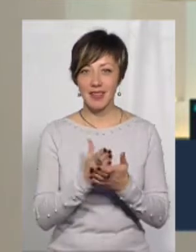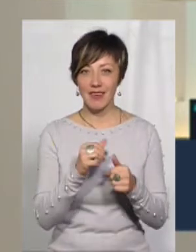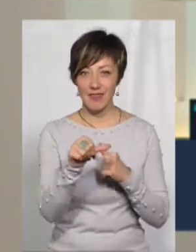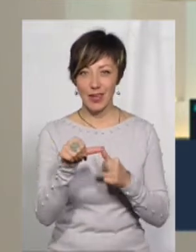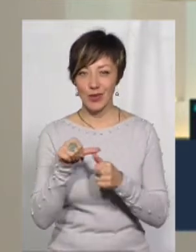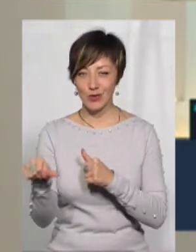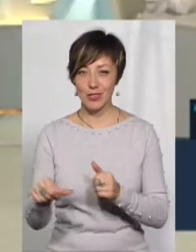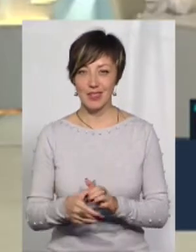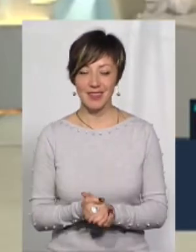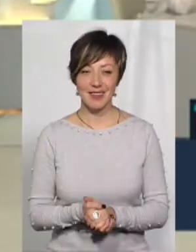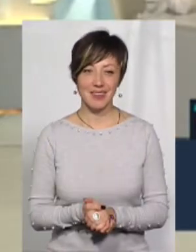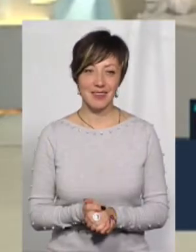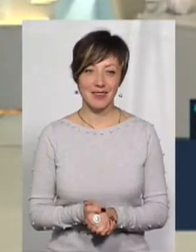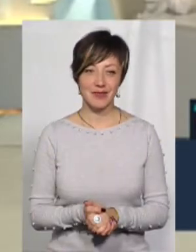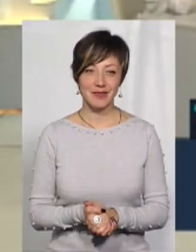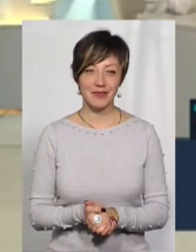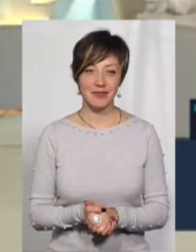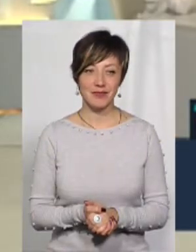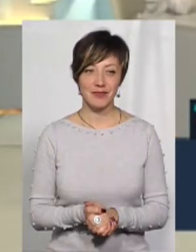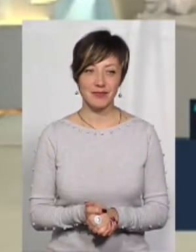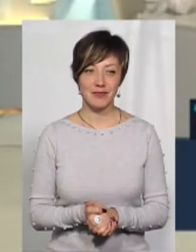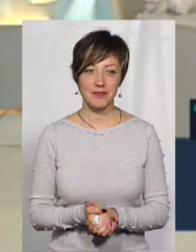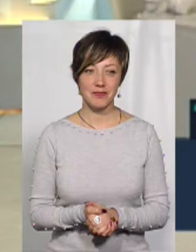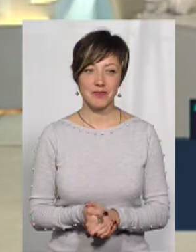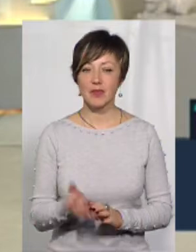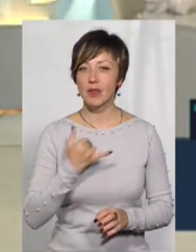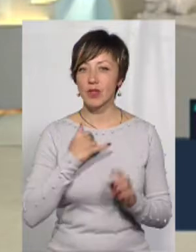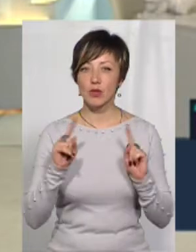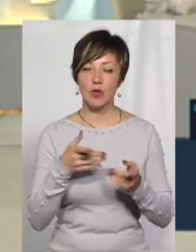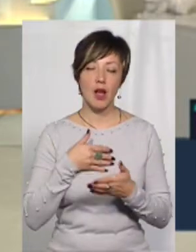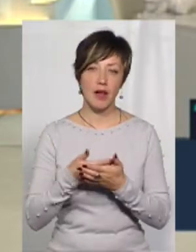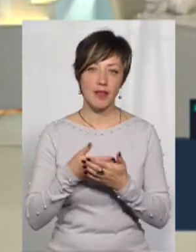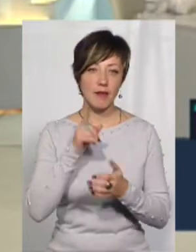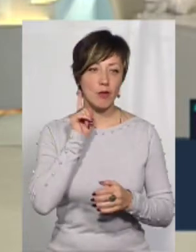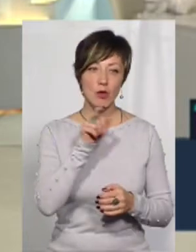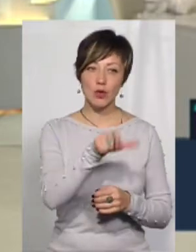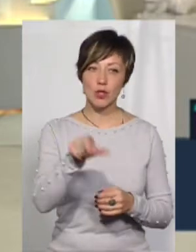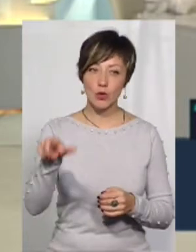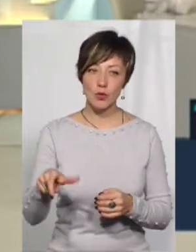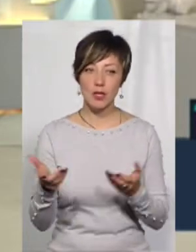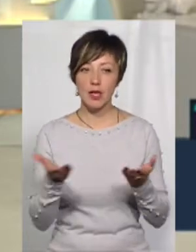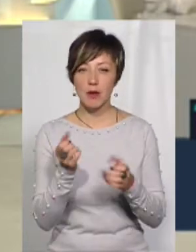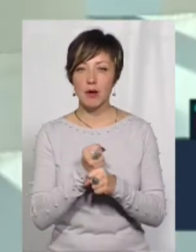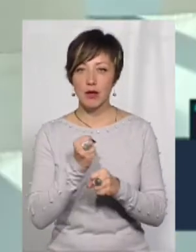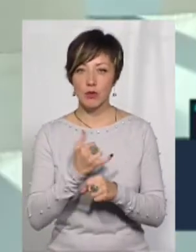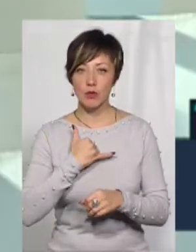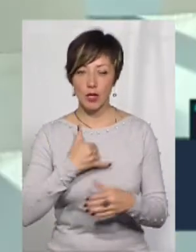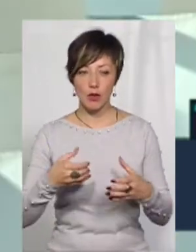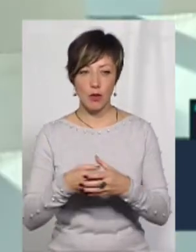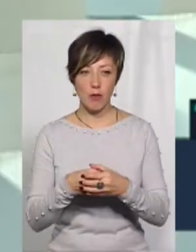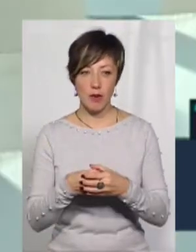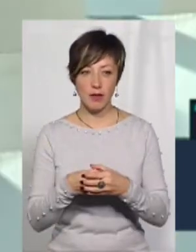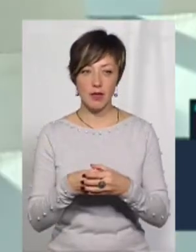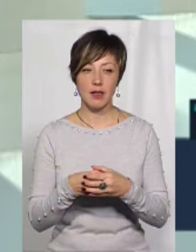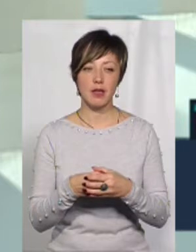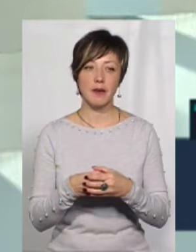виключення. У нас дуже активні молоді люди, які працюють в нашій громаді.